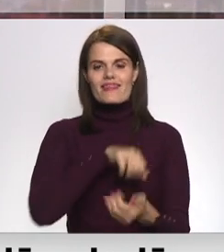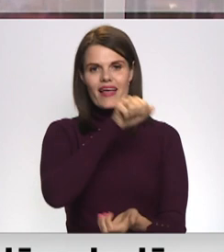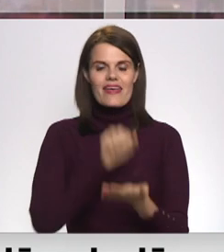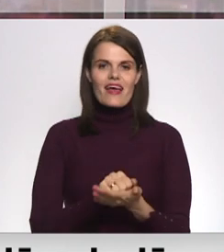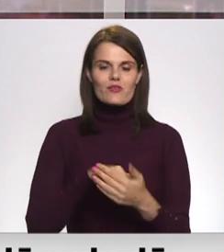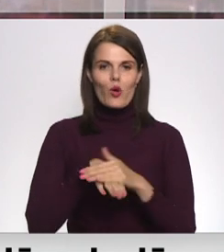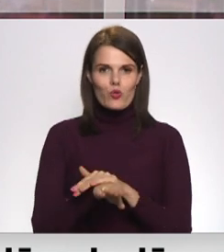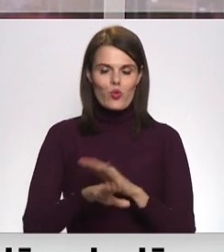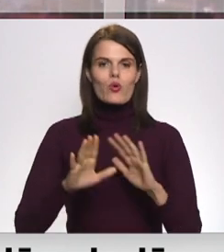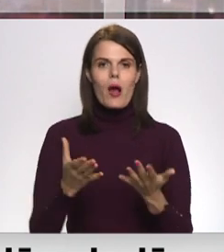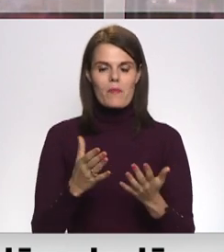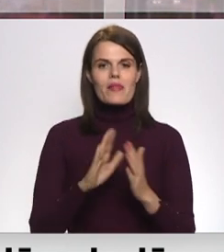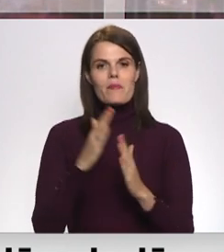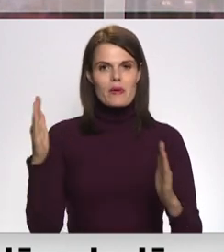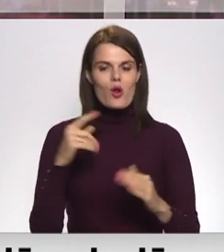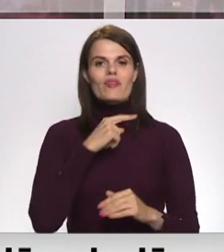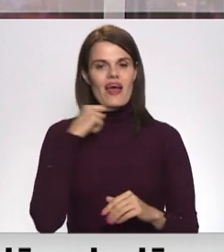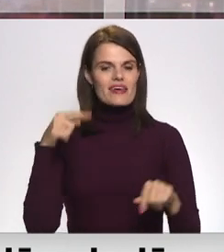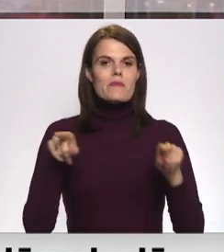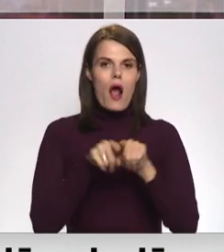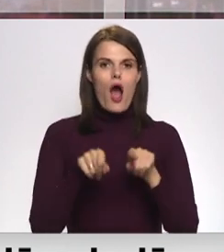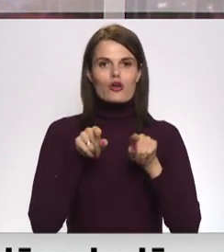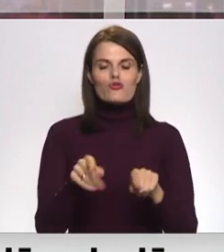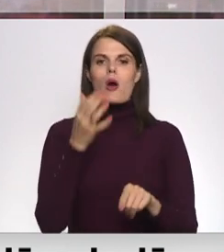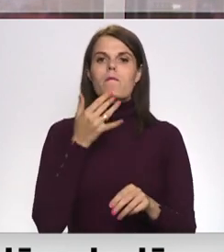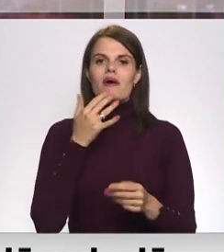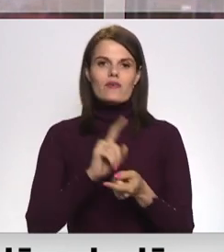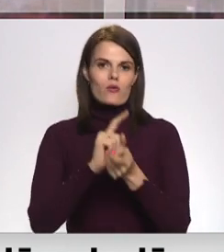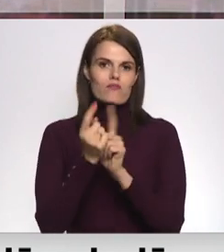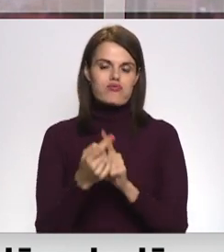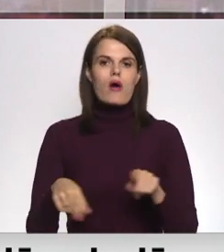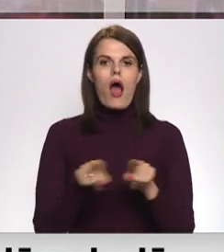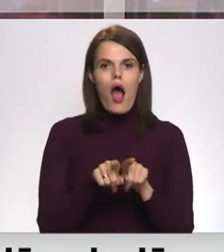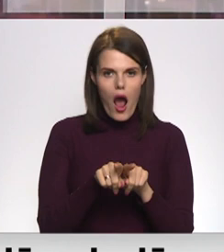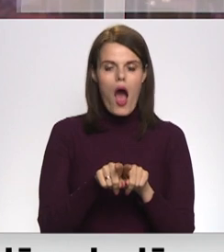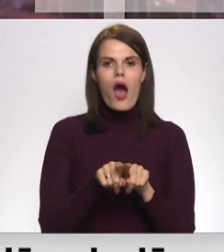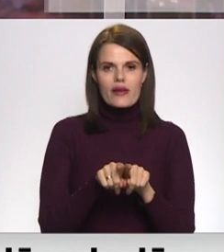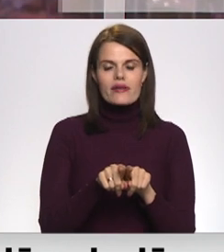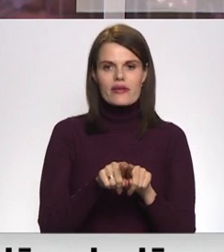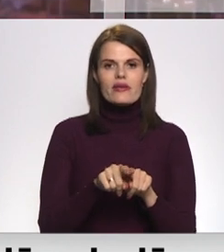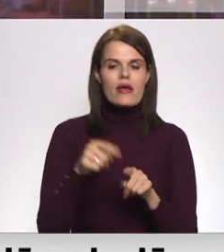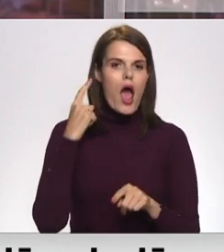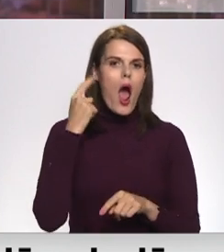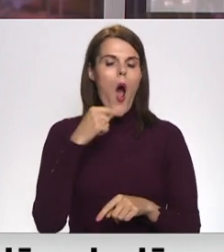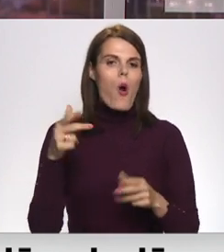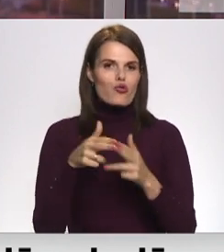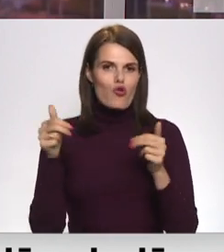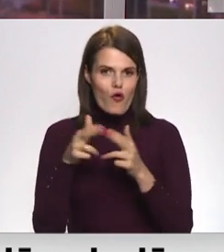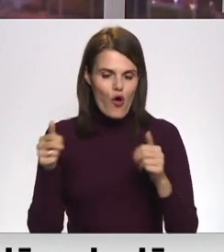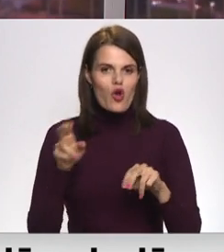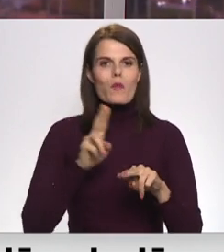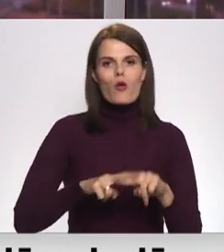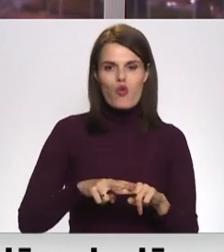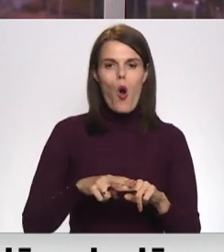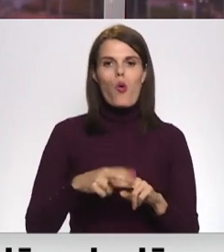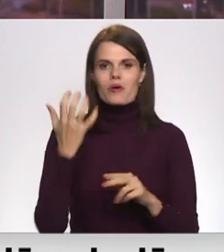bibliotēka apņēmusies pasaku par Ezīti un princesi reproducēt arī saviem lasītājiem audio formātā un braila